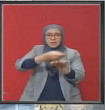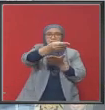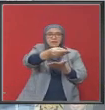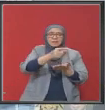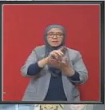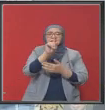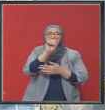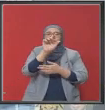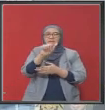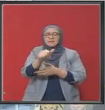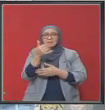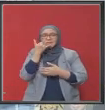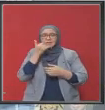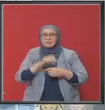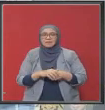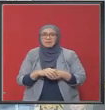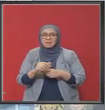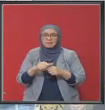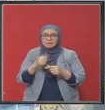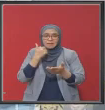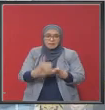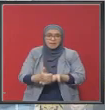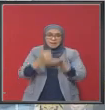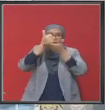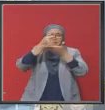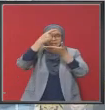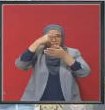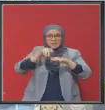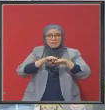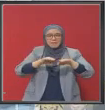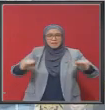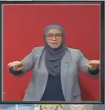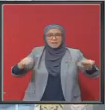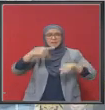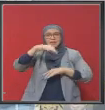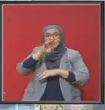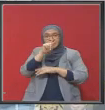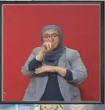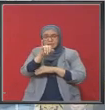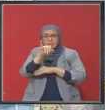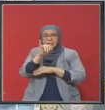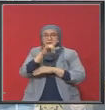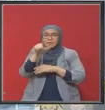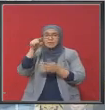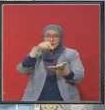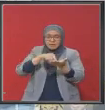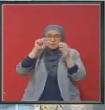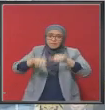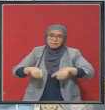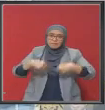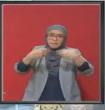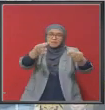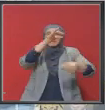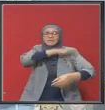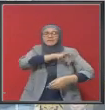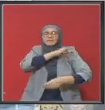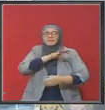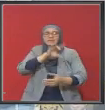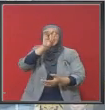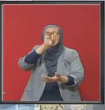pemilikan peranti dengan peruntukan 13 populer 4juta bantuan ini dapat memberi manfaat kepada